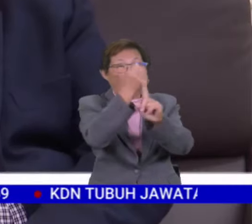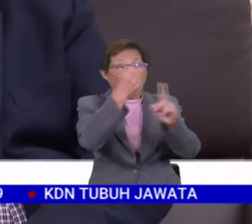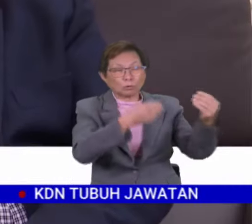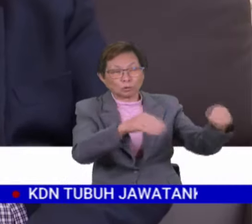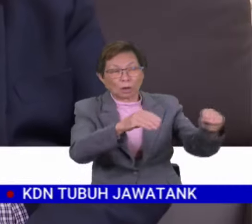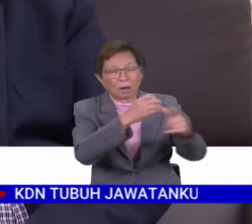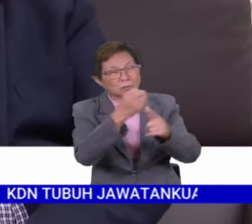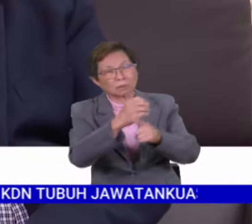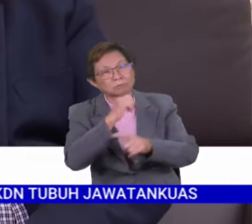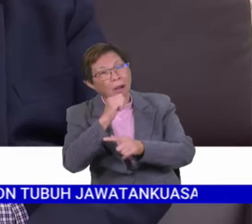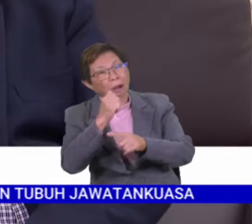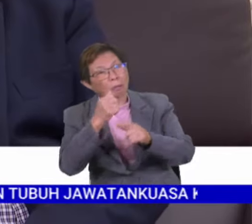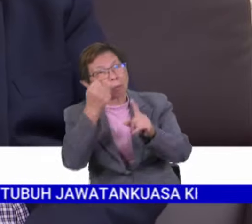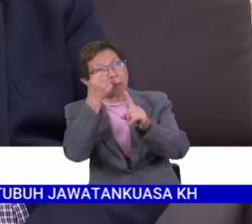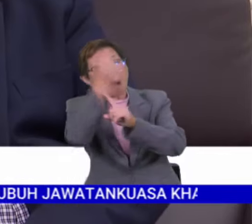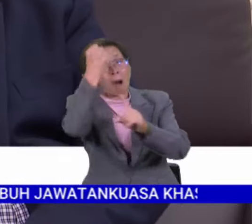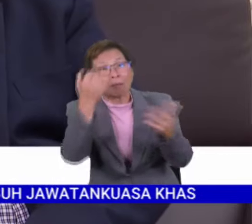atau tidak?